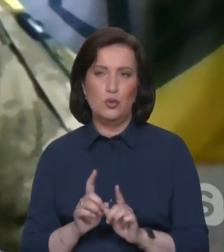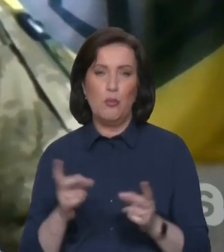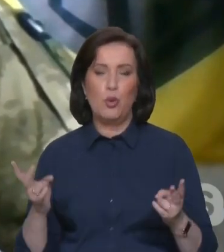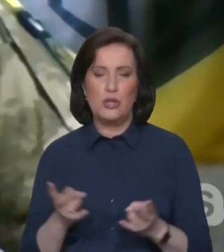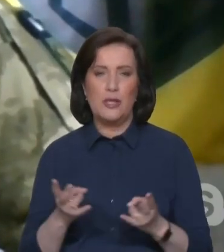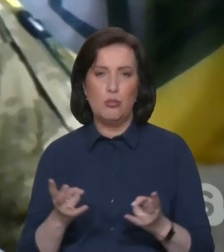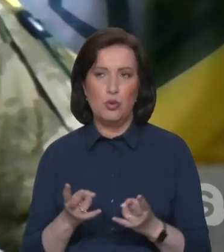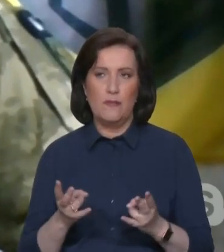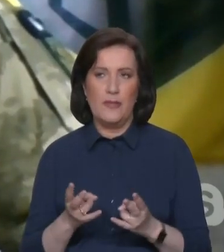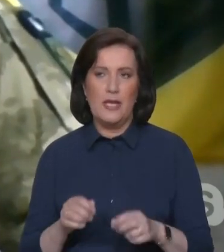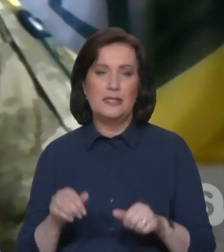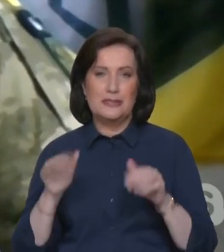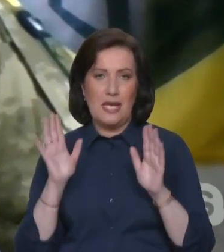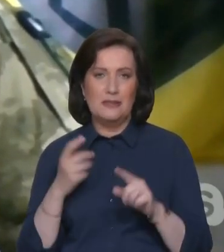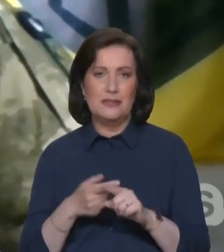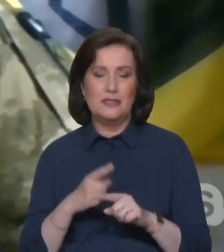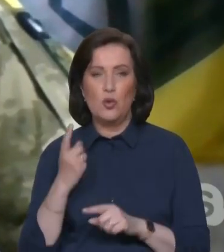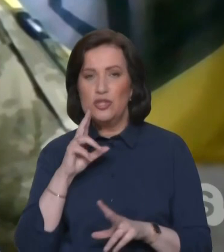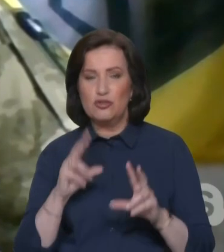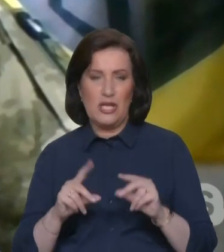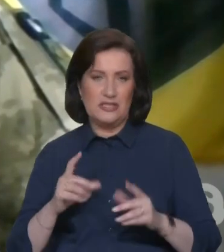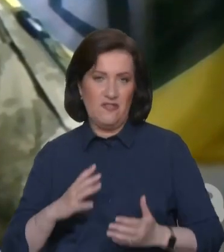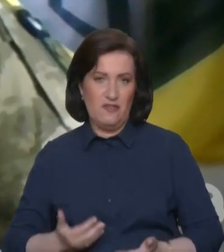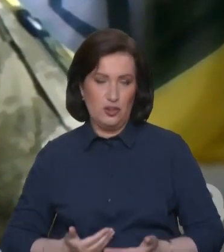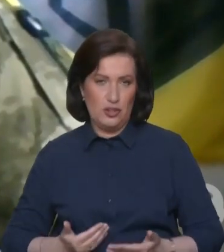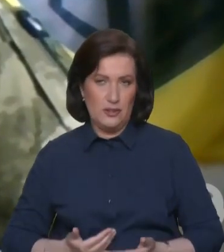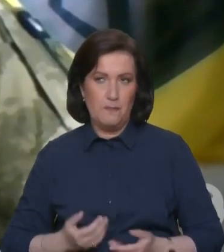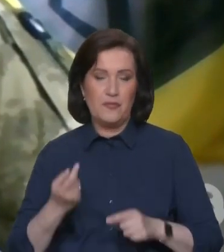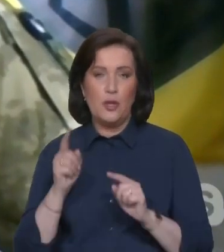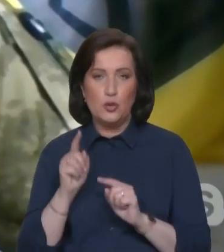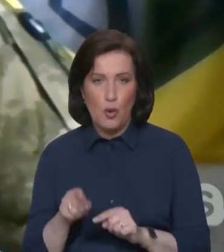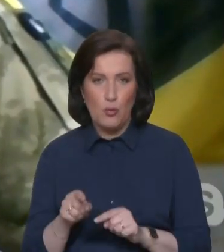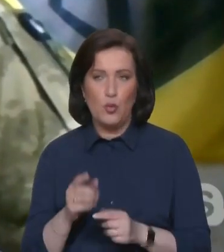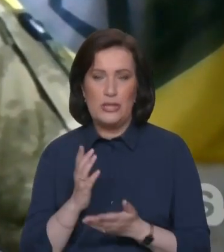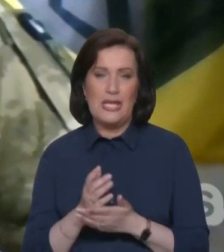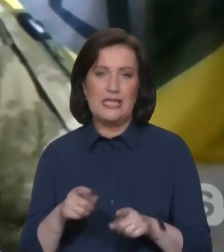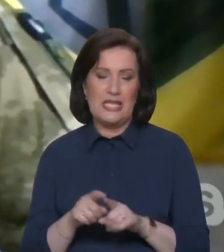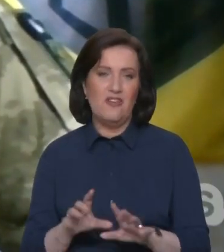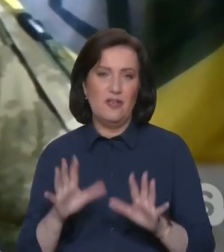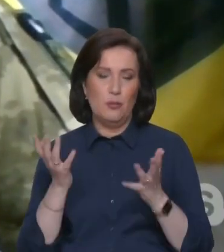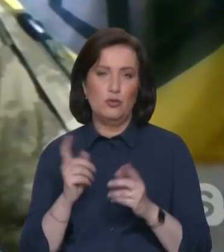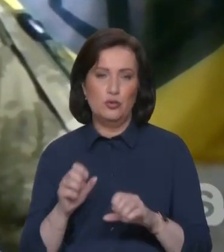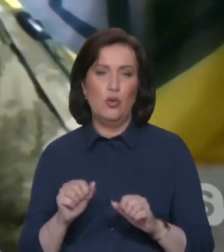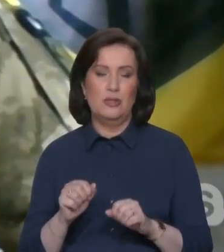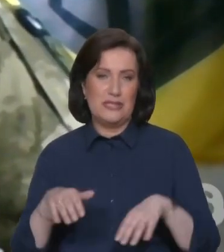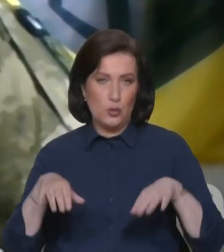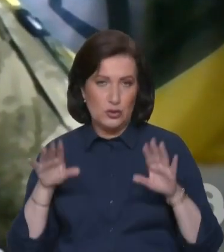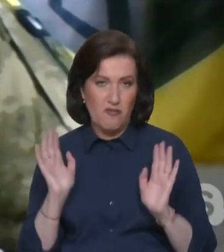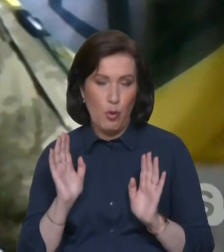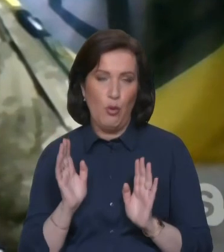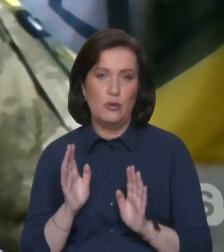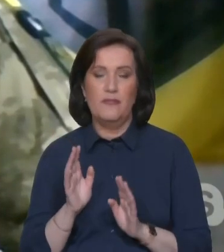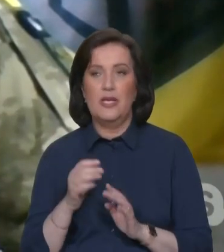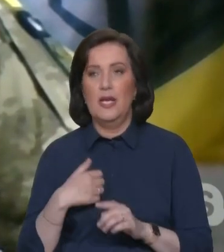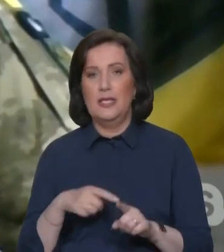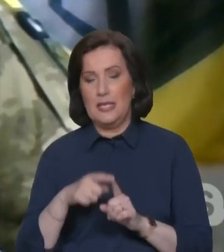потрібно здатися, це один шанс вижити у них. Тому є такі випадки, що здаються у полон.